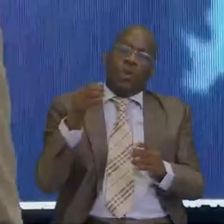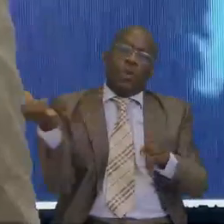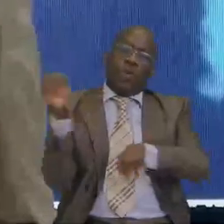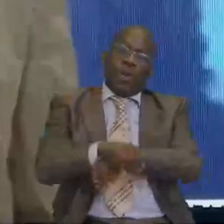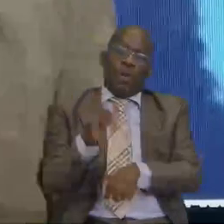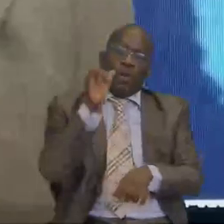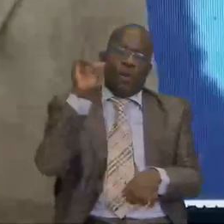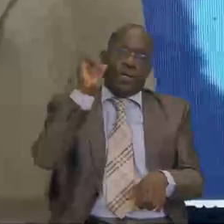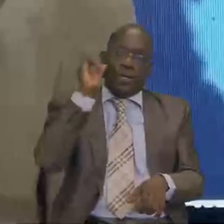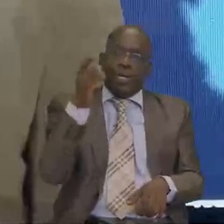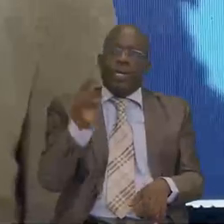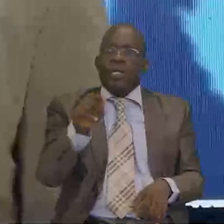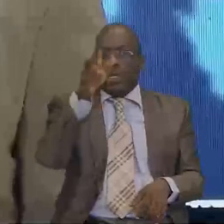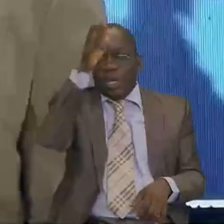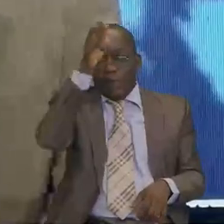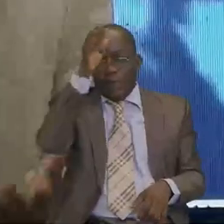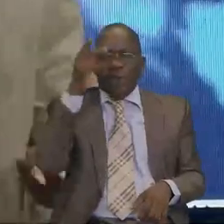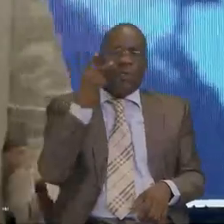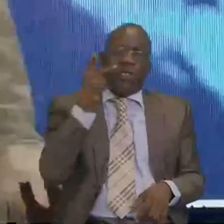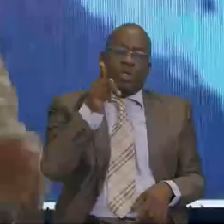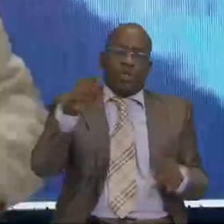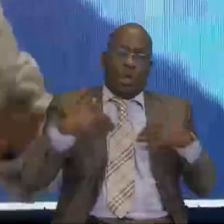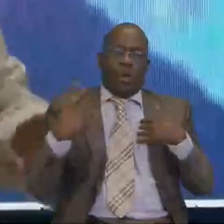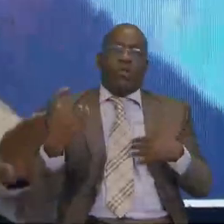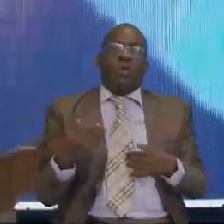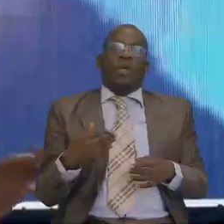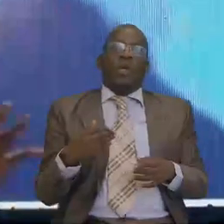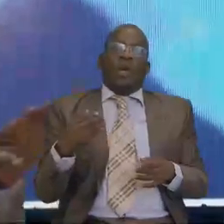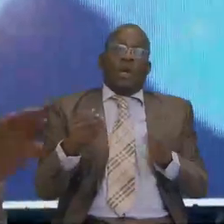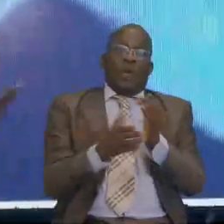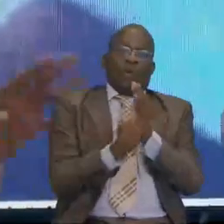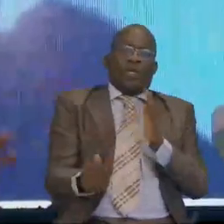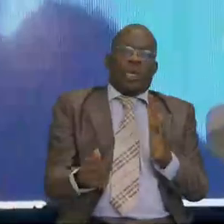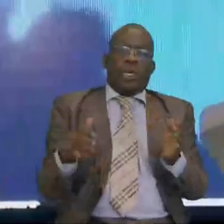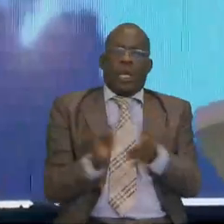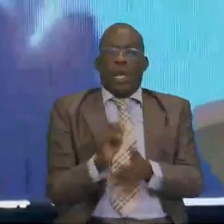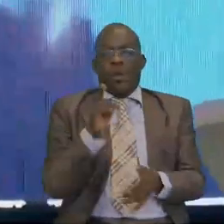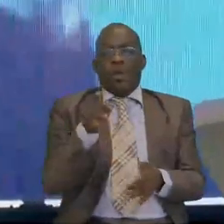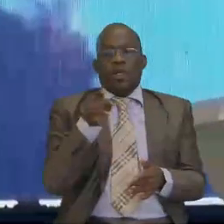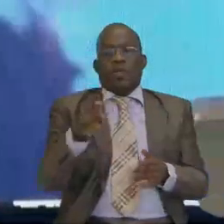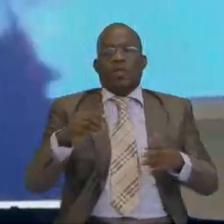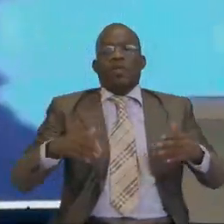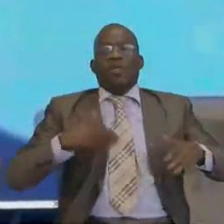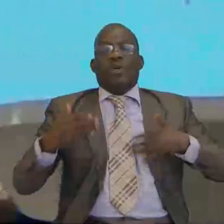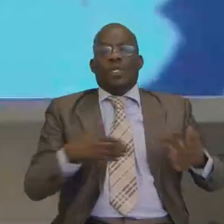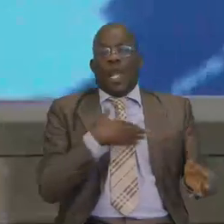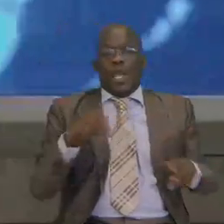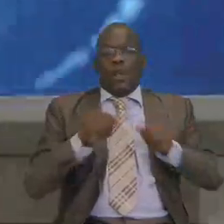le diable dit, il voit que tu as maîtrisé ça. Alors comme tu te réjouis et tu